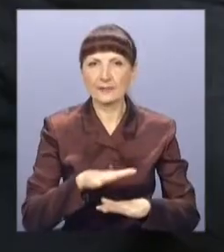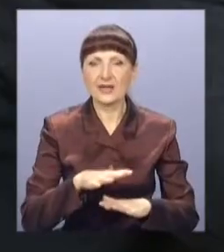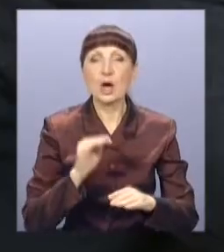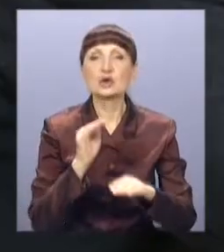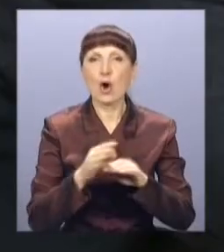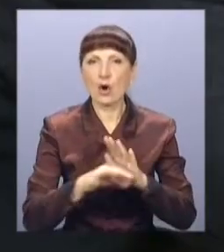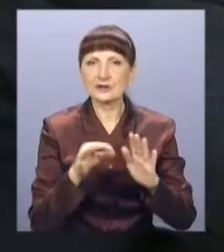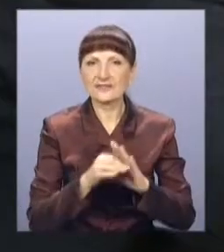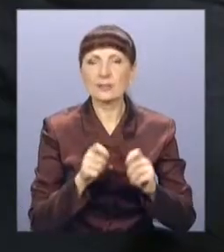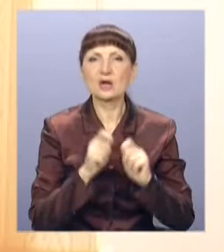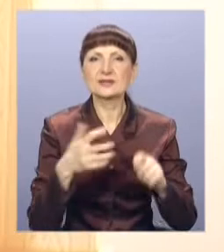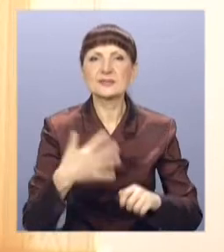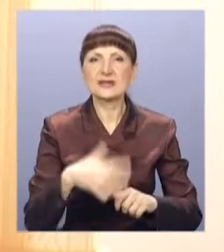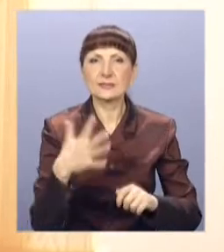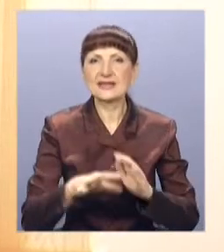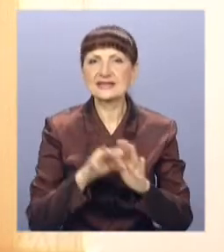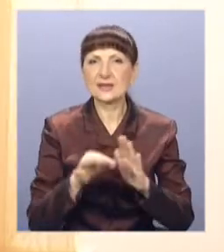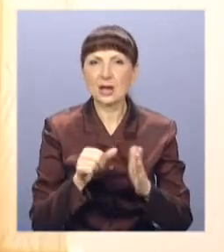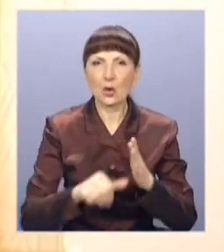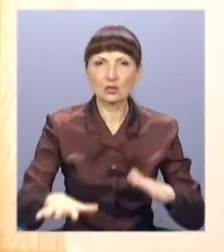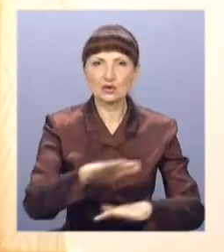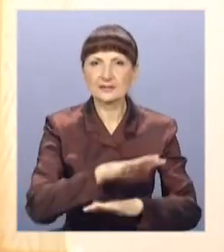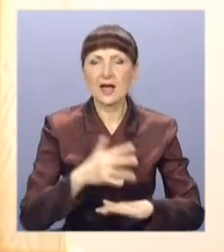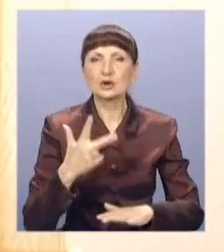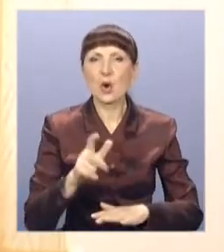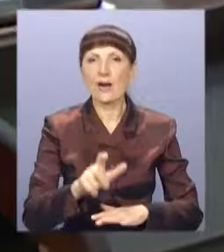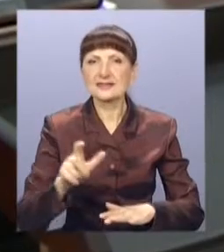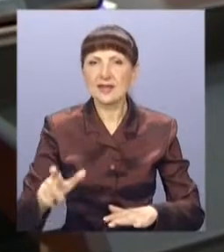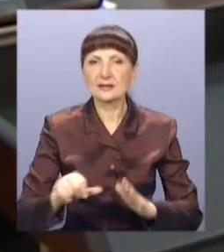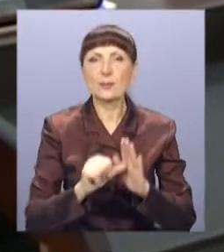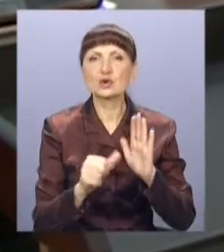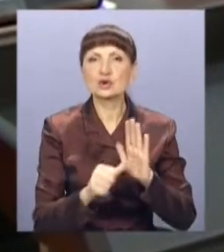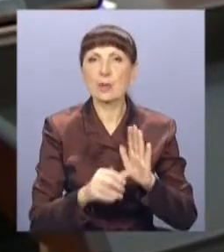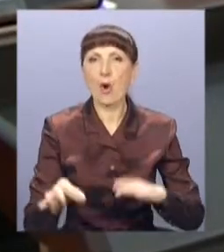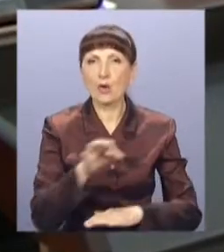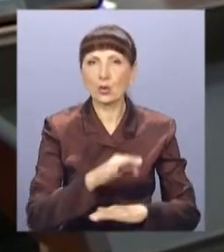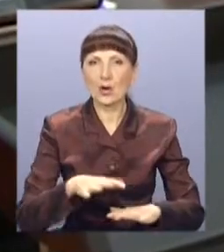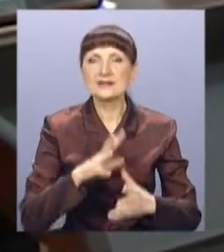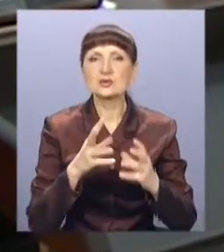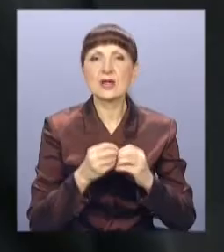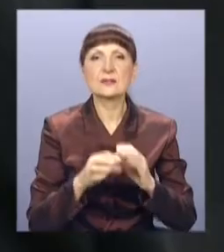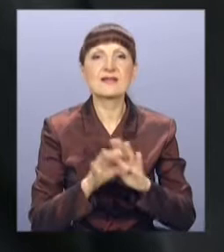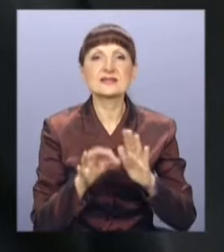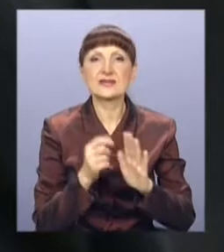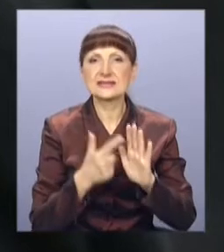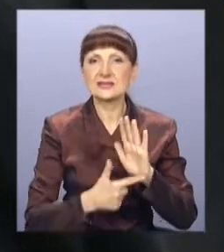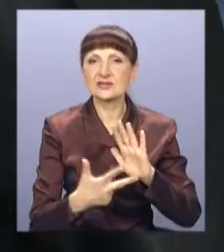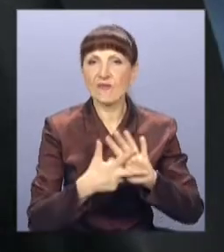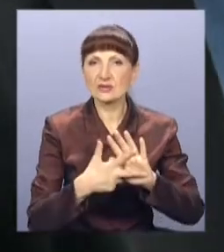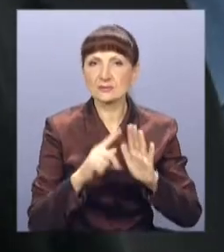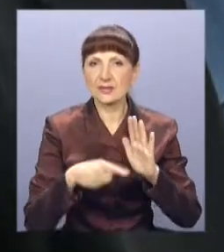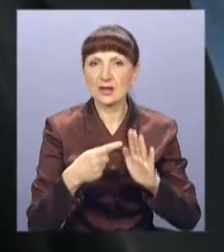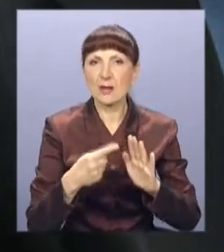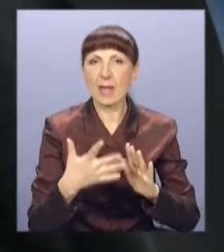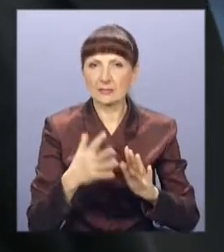были открыты 55 избирательных участков. Из трех кандидатов по шестому округу с результатом голосования